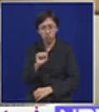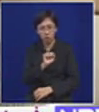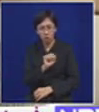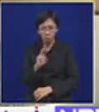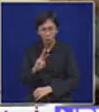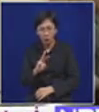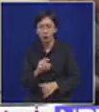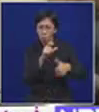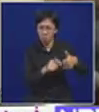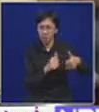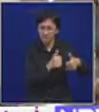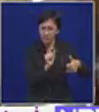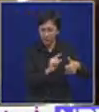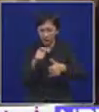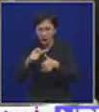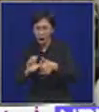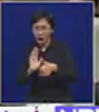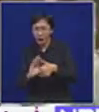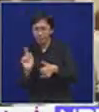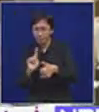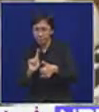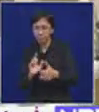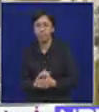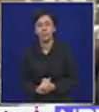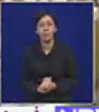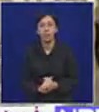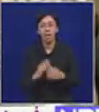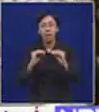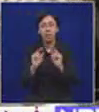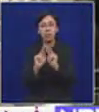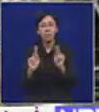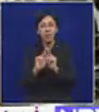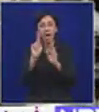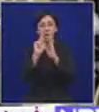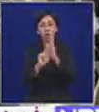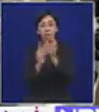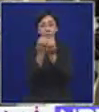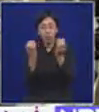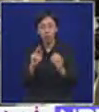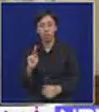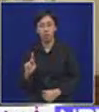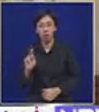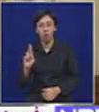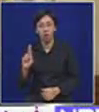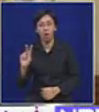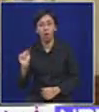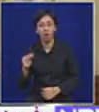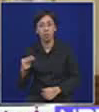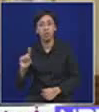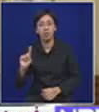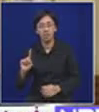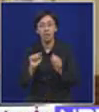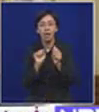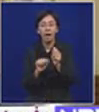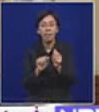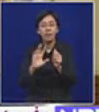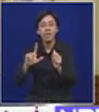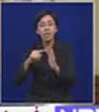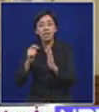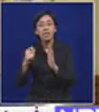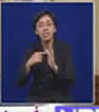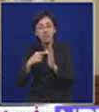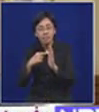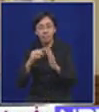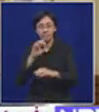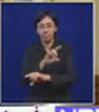ะความคืบหน้าของการประชุมกรรมการร่างรัฐธรรมนูญหรือกรท.นอกสถานที่ที่อำเภอชะอำจังหวัดเพชร